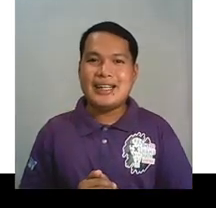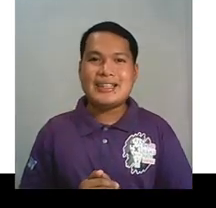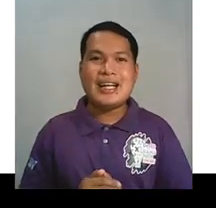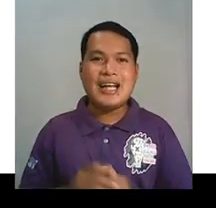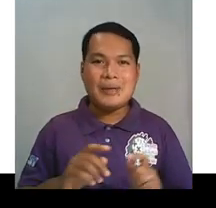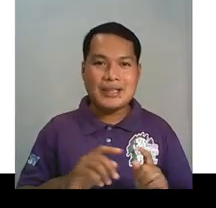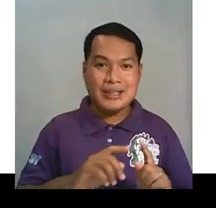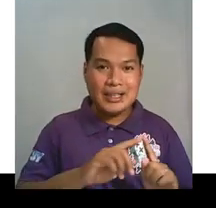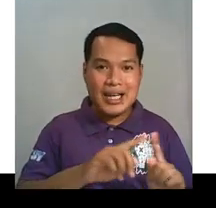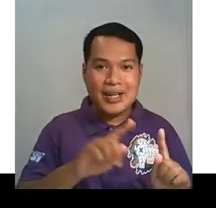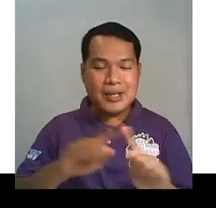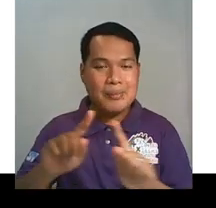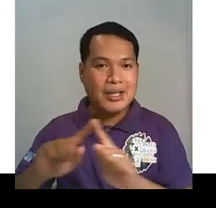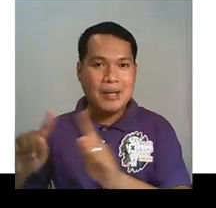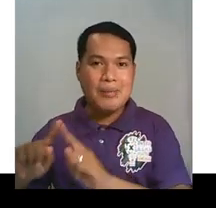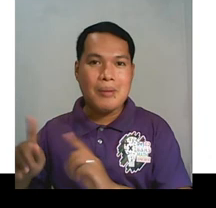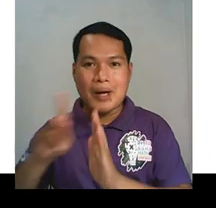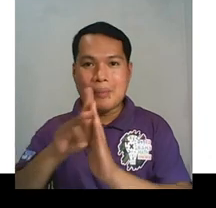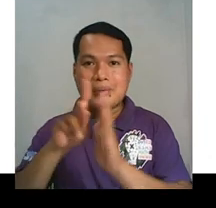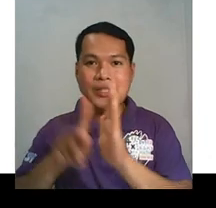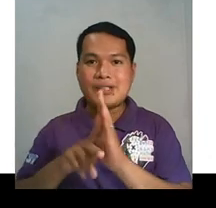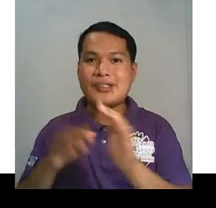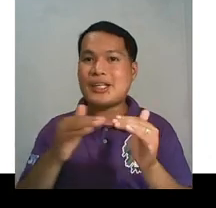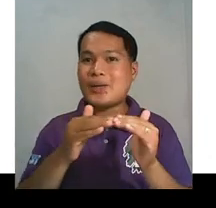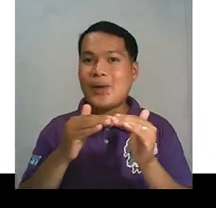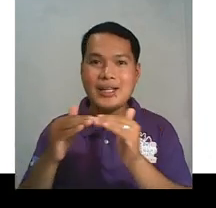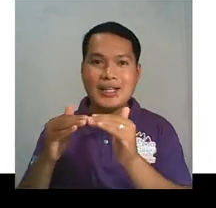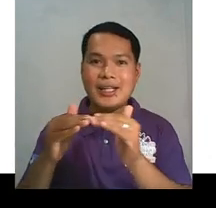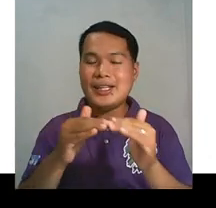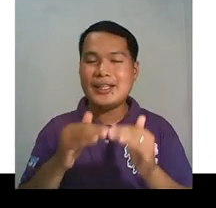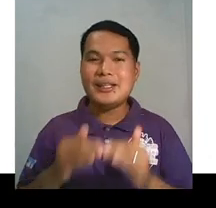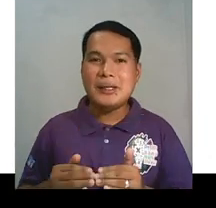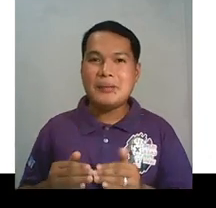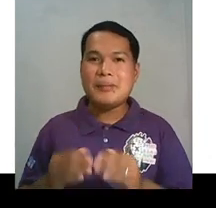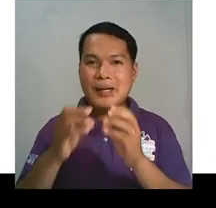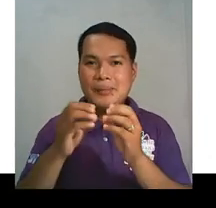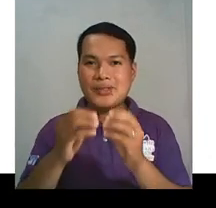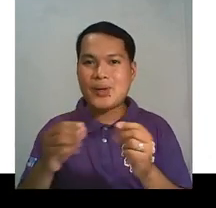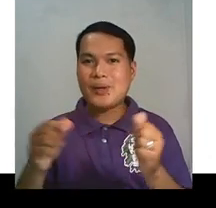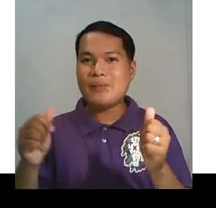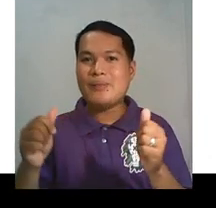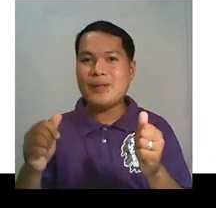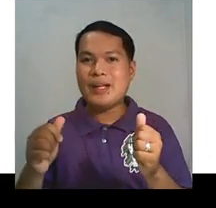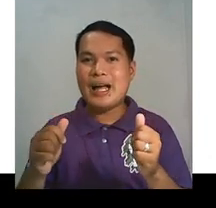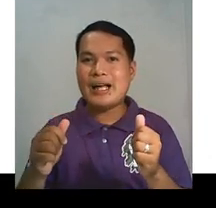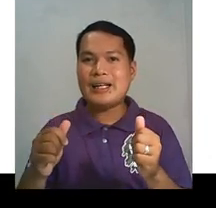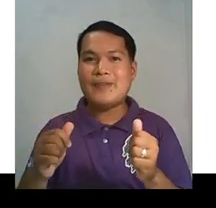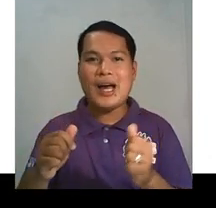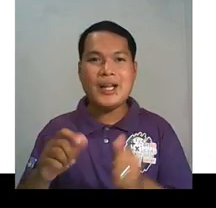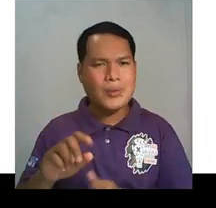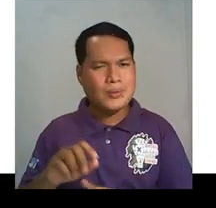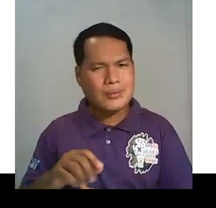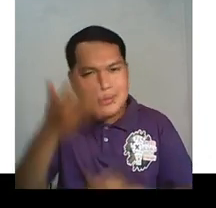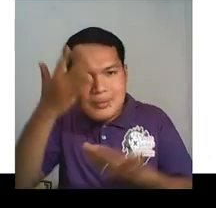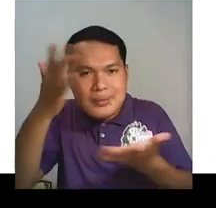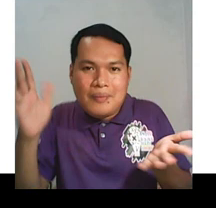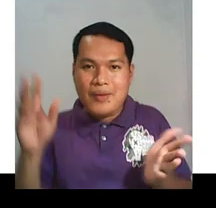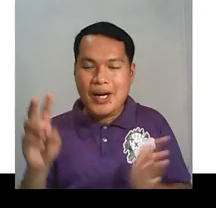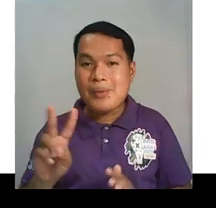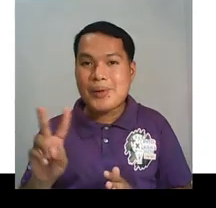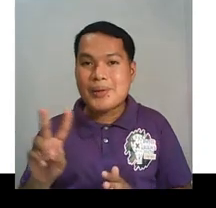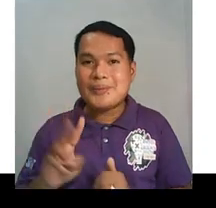At gagamit na tayo ng iba't ibang properties ng equality para ma-solve ang unknown